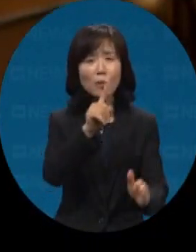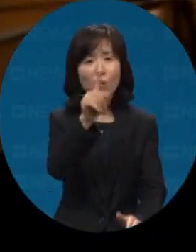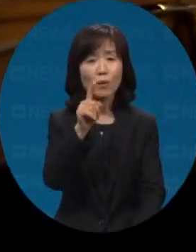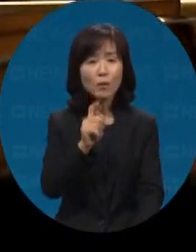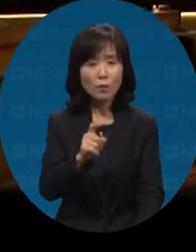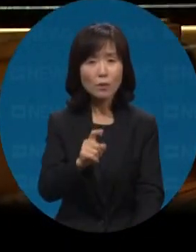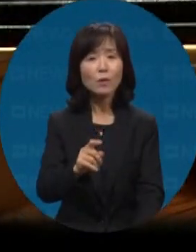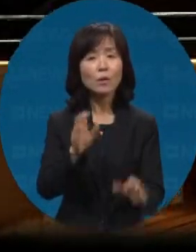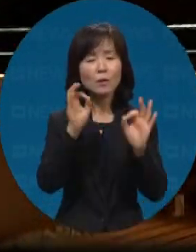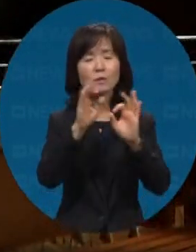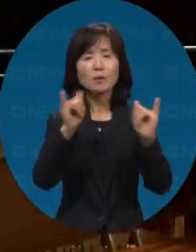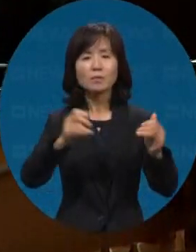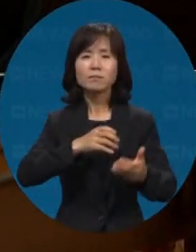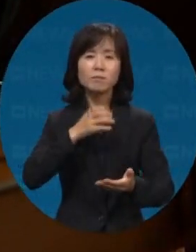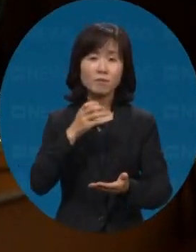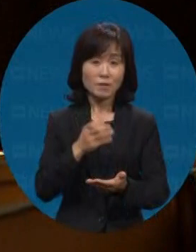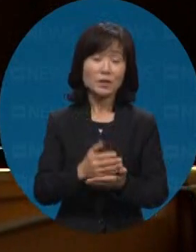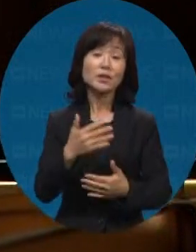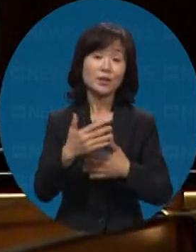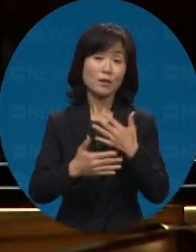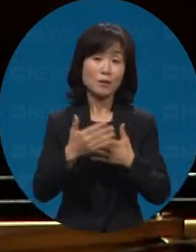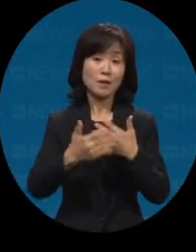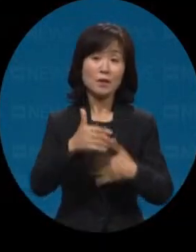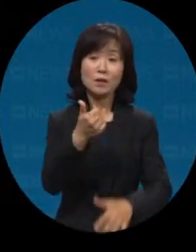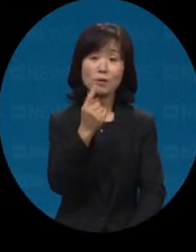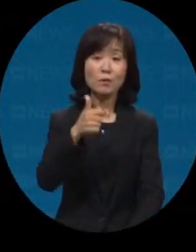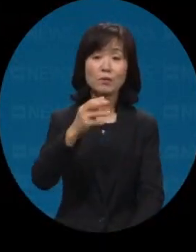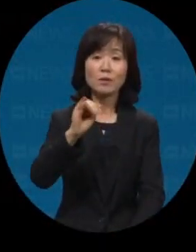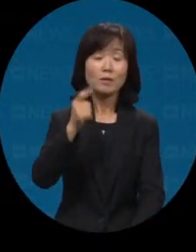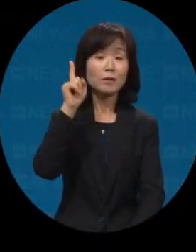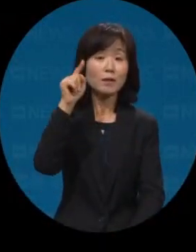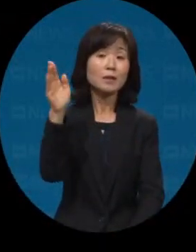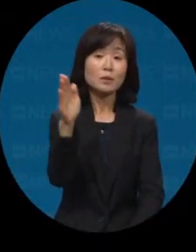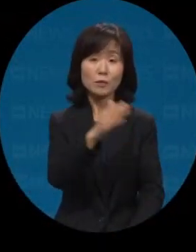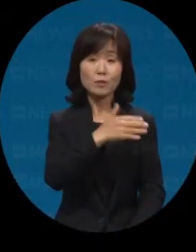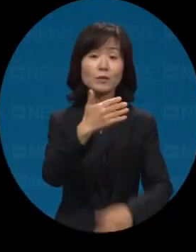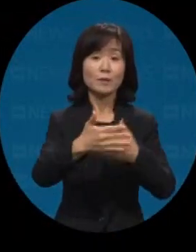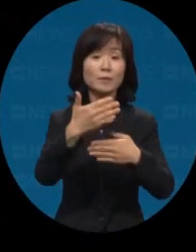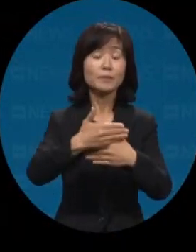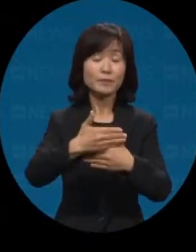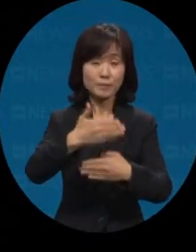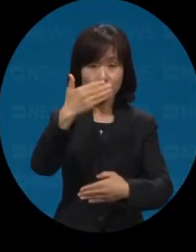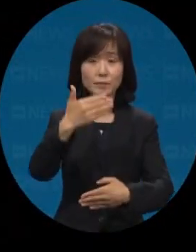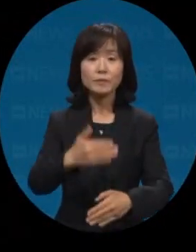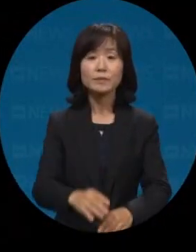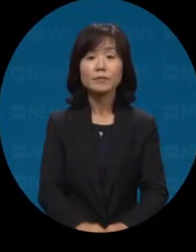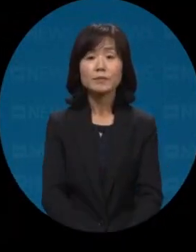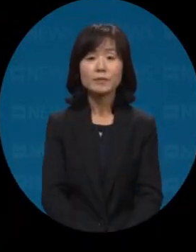보는 이의 가슴에 울림을 주는 영화 녹턴은 내일부터 관객과 만납니다.